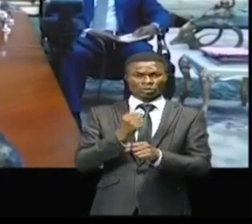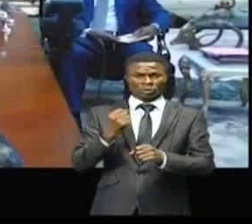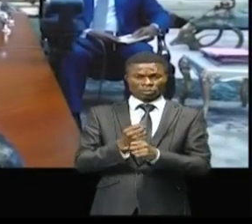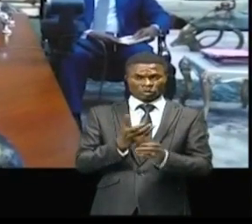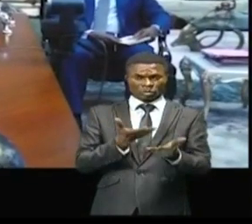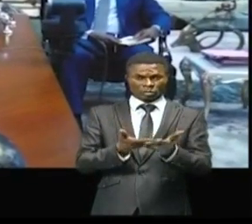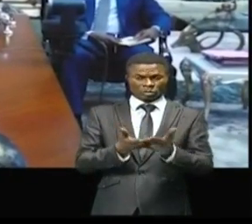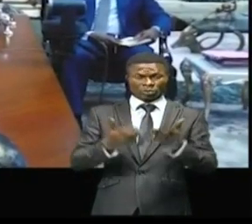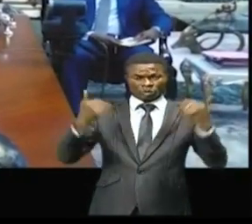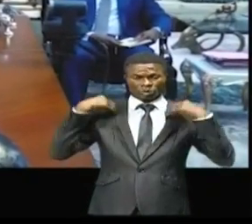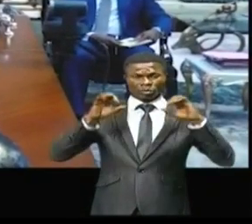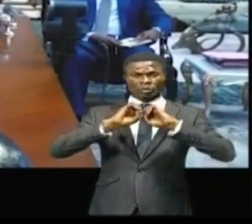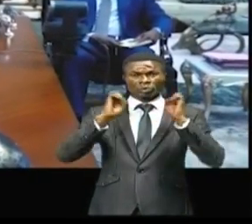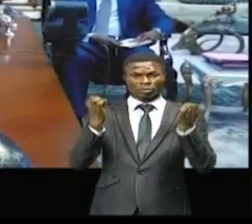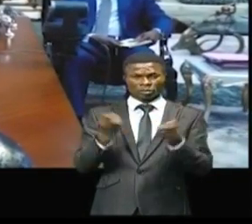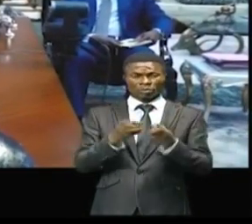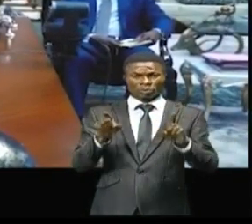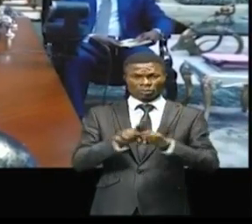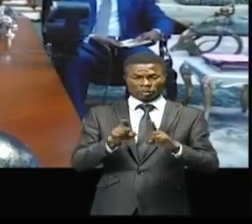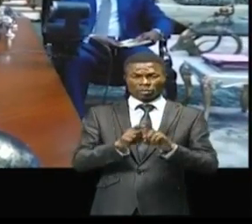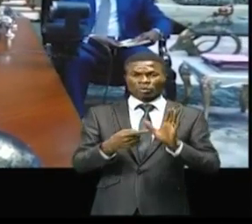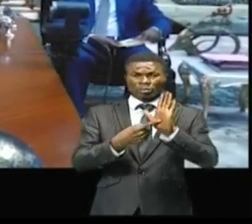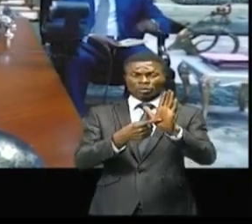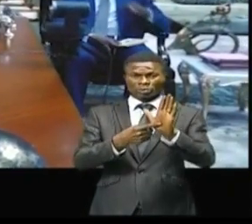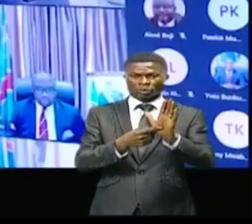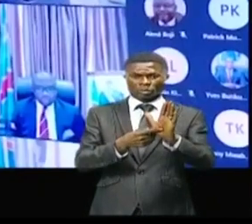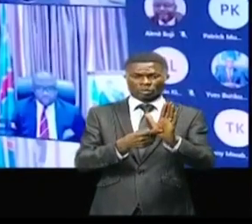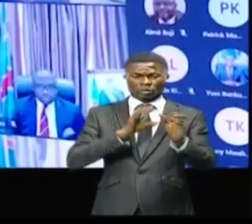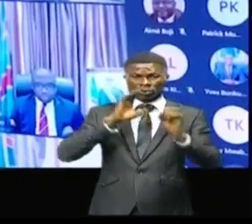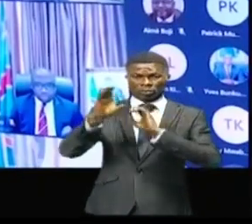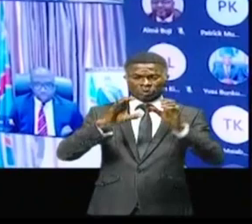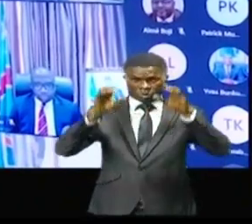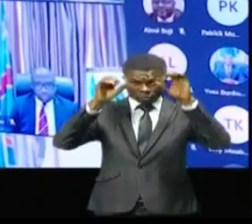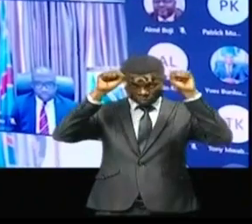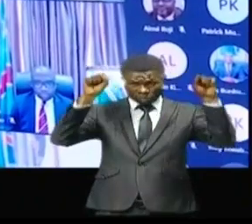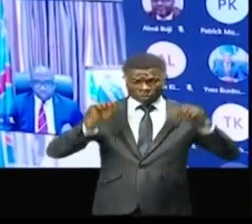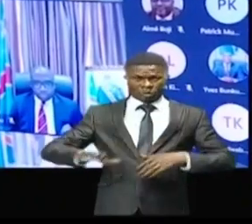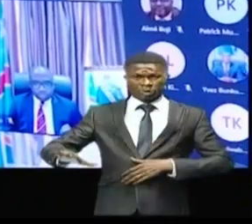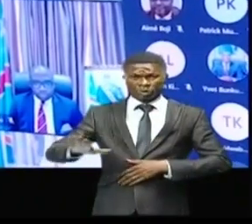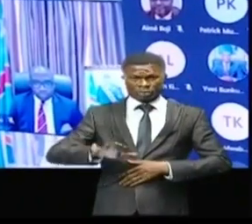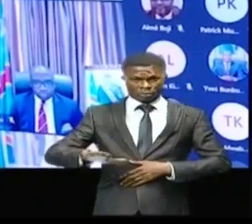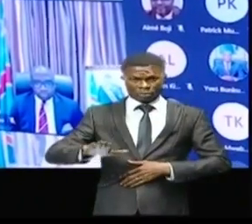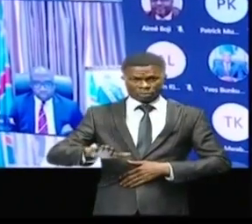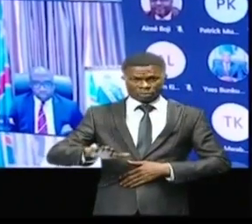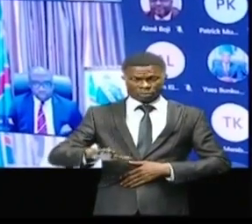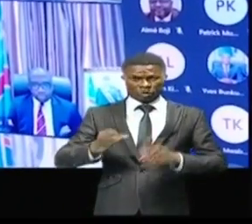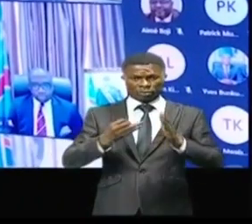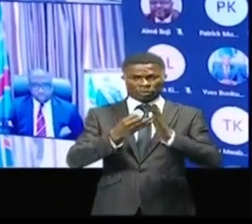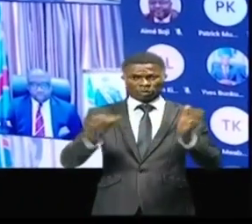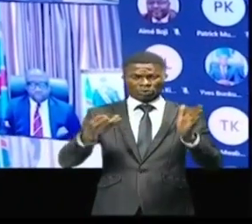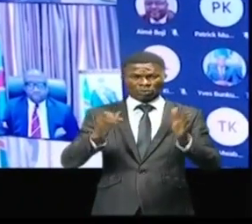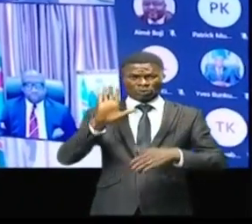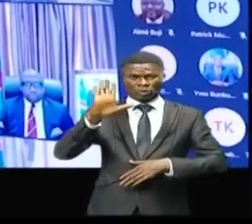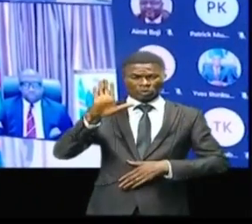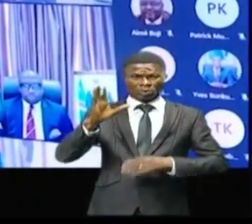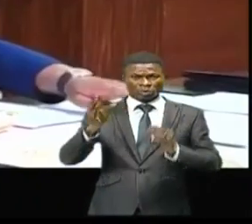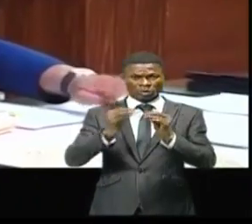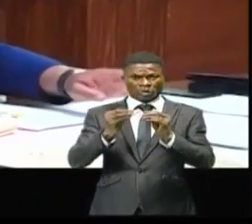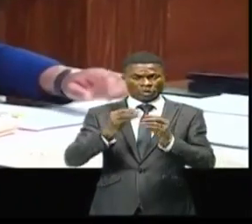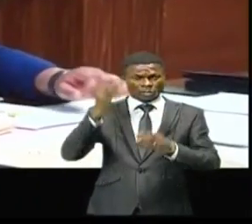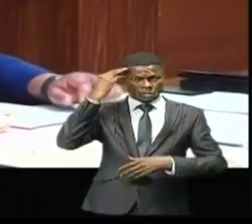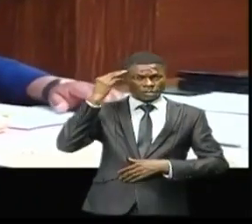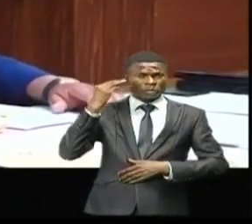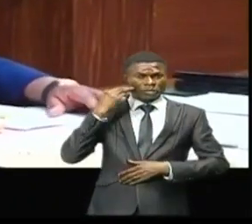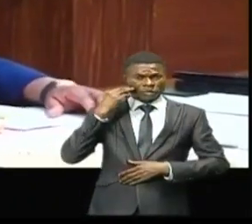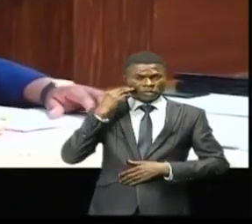fonctions de mandataires telles que relevé lors de la communication du Président de la République à la 65e réunion du Conseil des ministres